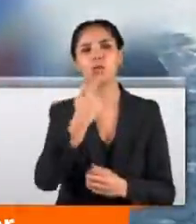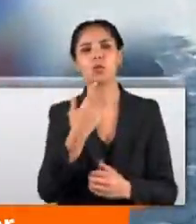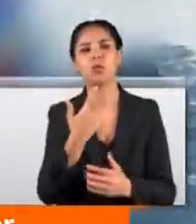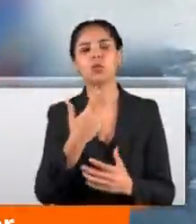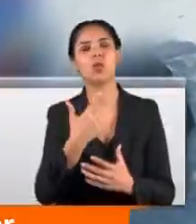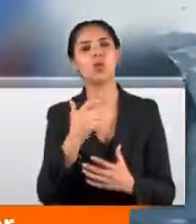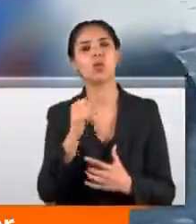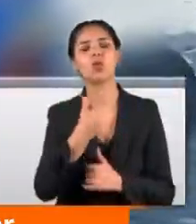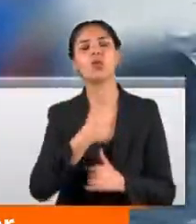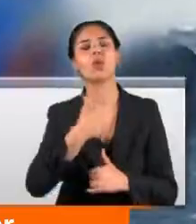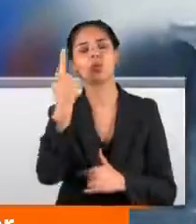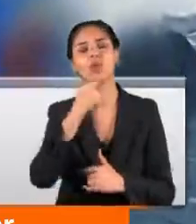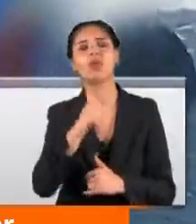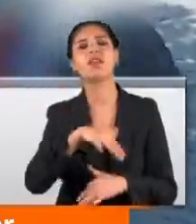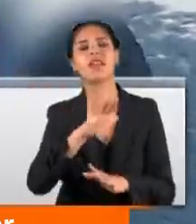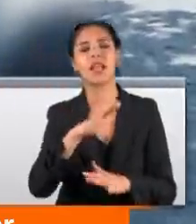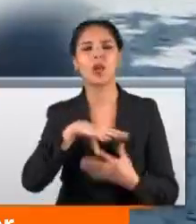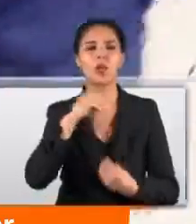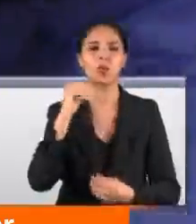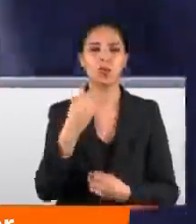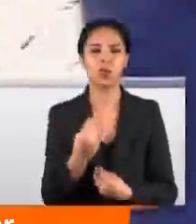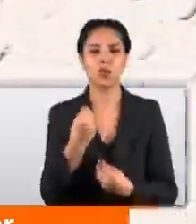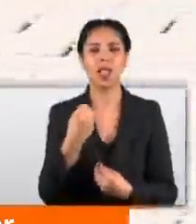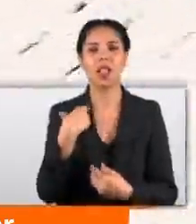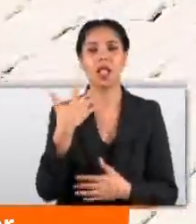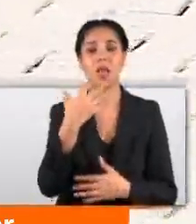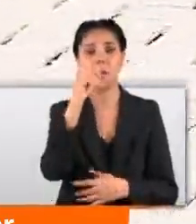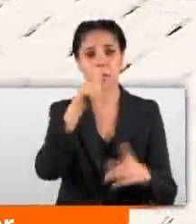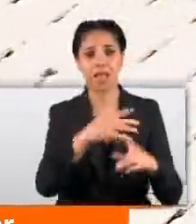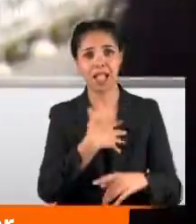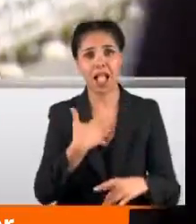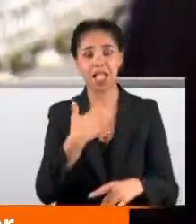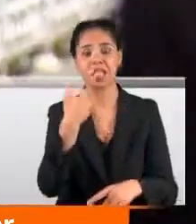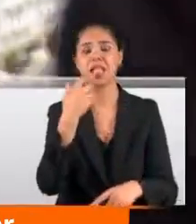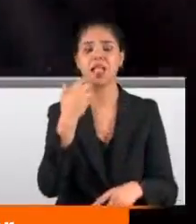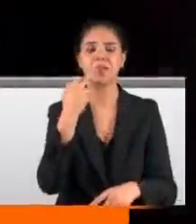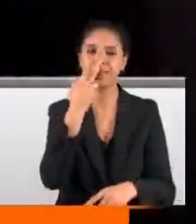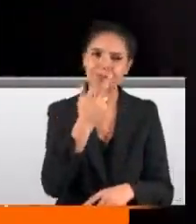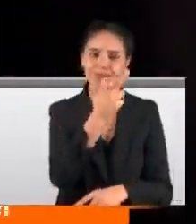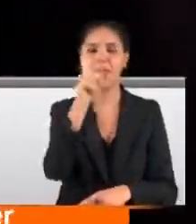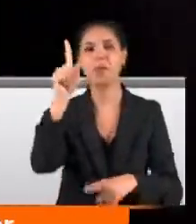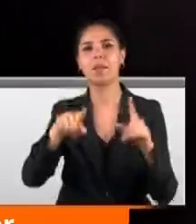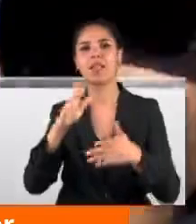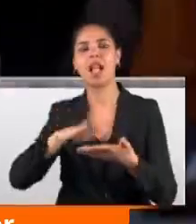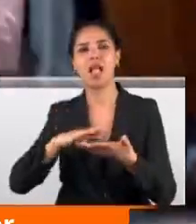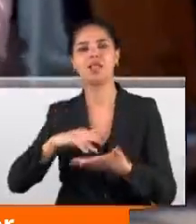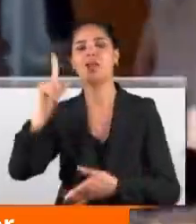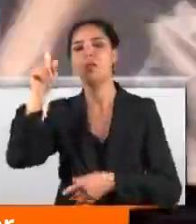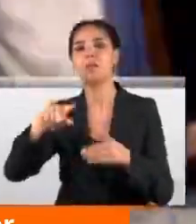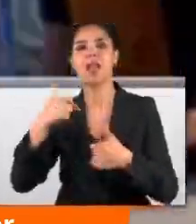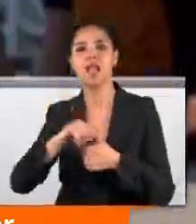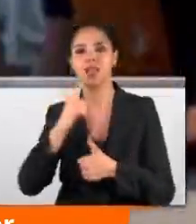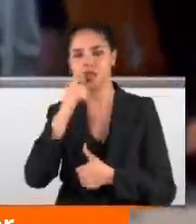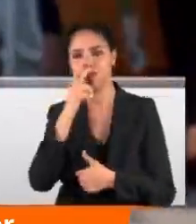sık söylediğim yalan. Uykum yok. Kimi anne babayı atlatmak için, kimi eşi, kimi de arkadaşı. Ama söylenenlere